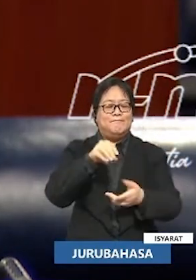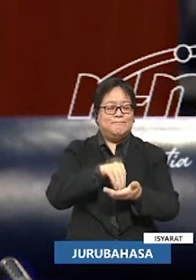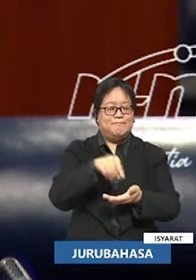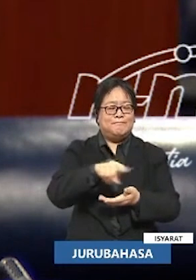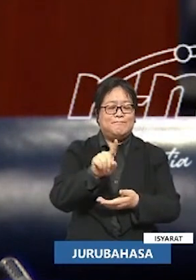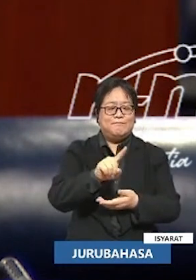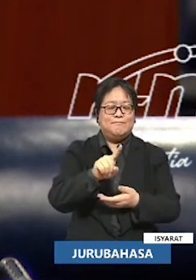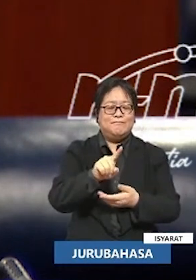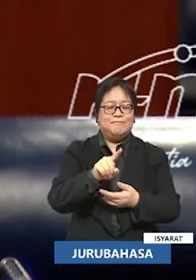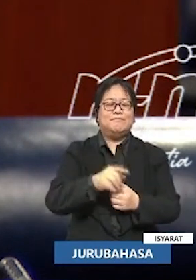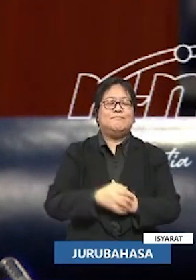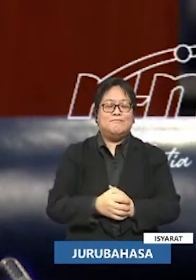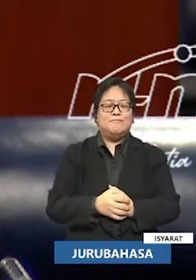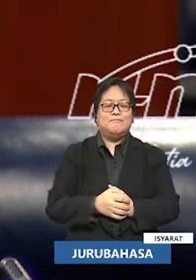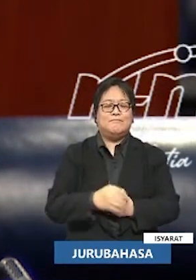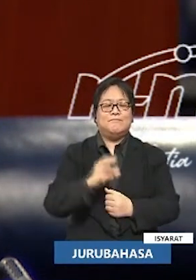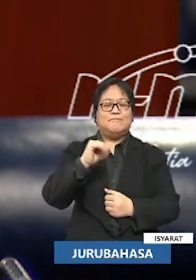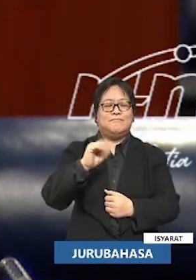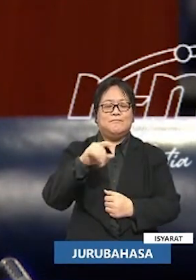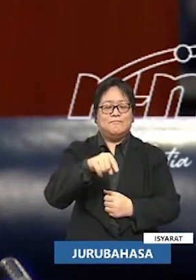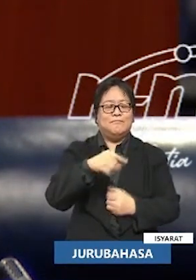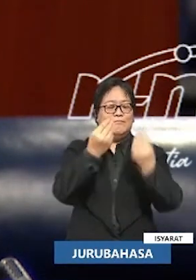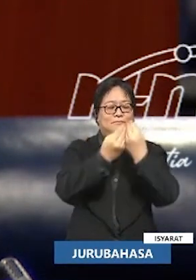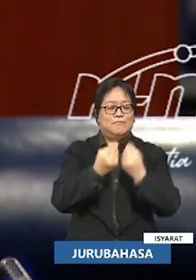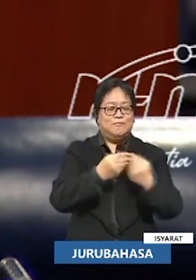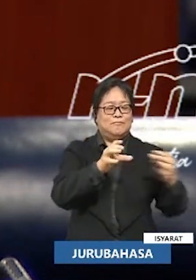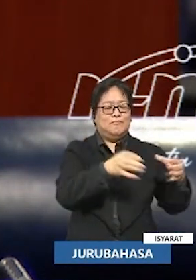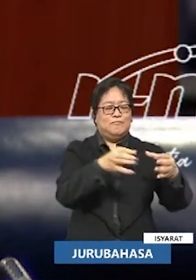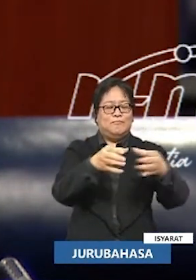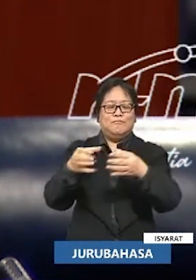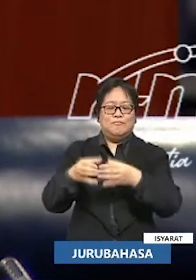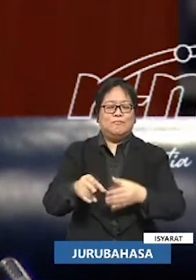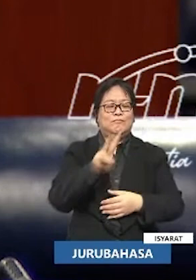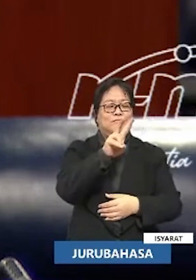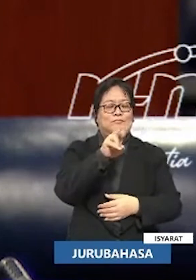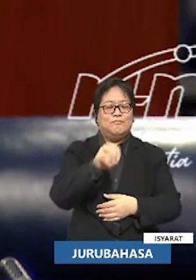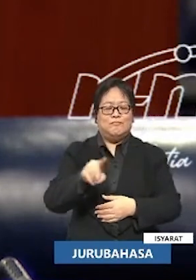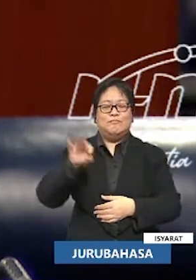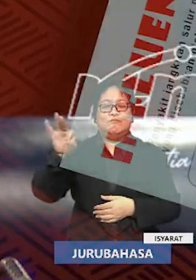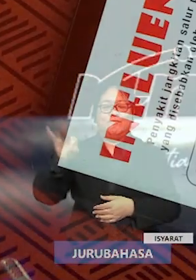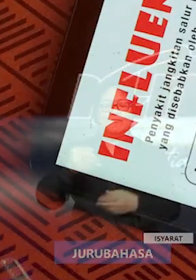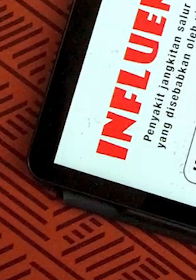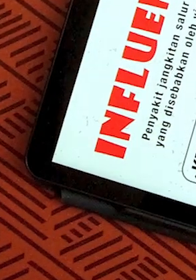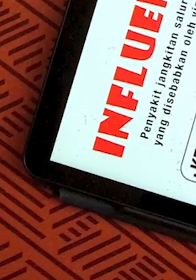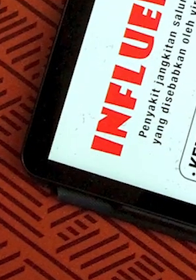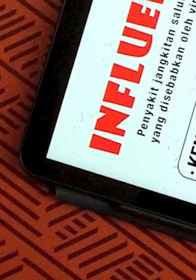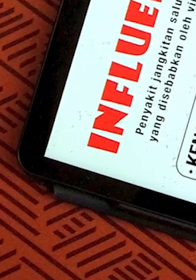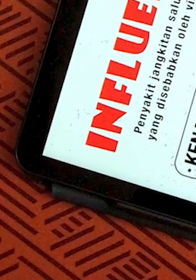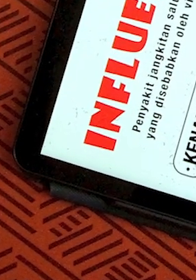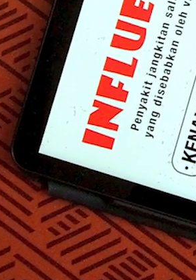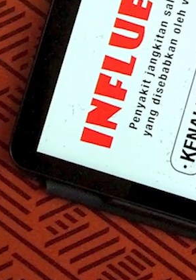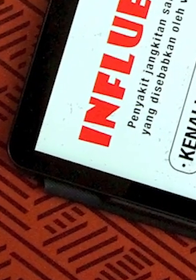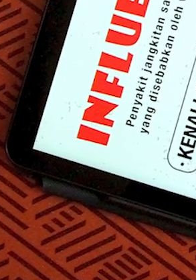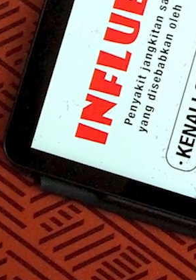Crisis Preparedness and Response Center Kebangsaan. Ini menjadikan jumlah cumulative kluster 279 kluster, peningkatan 197